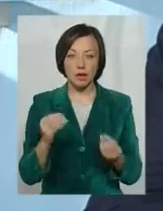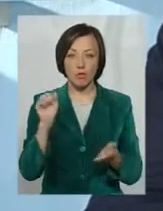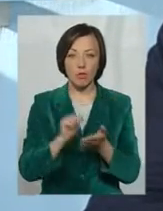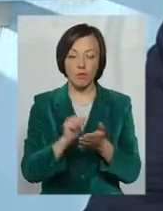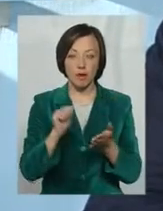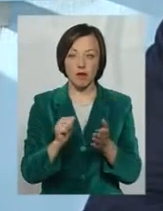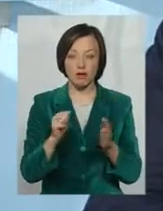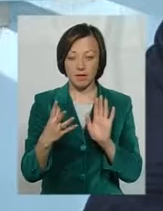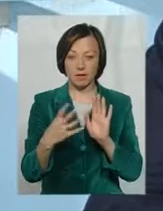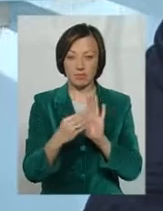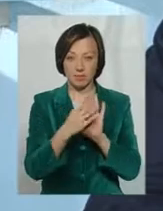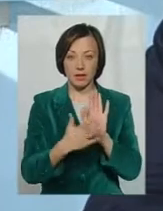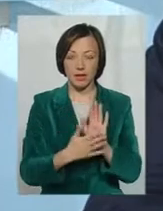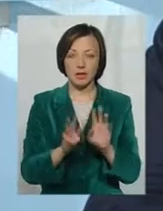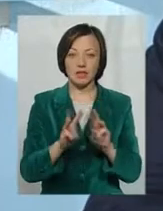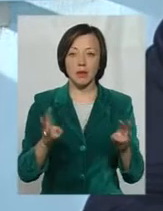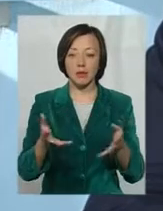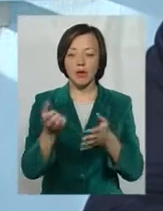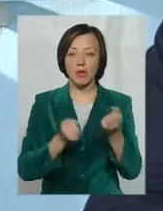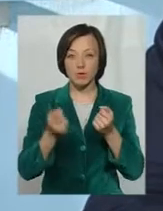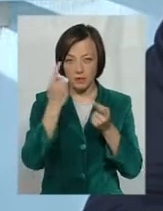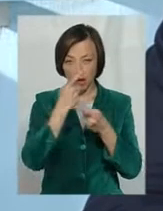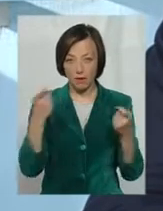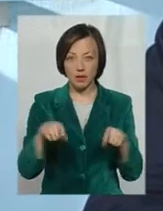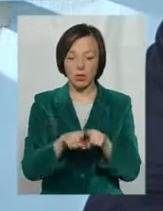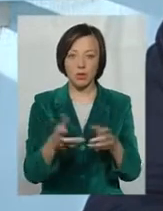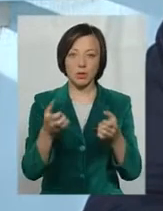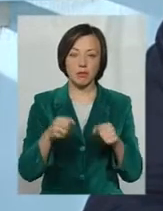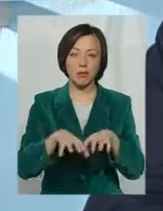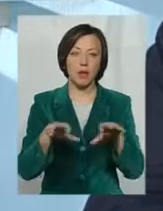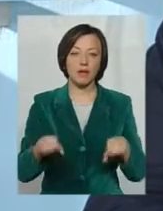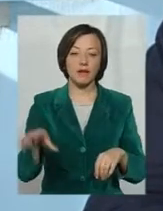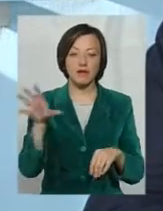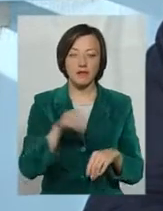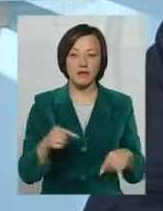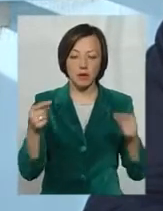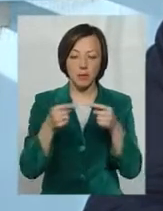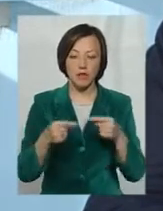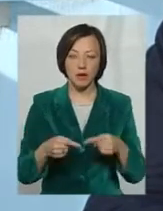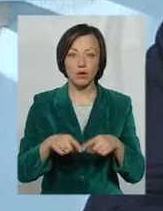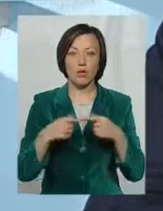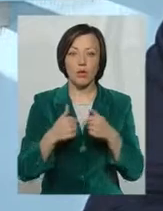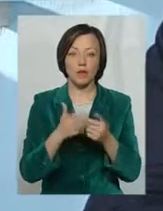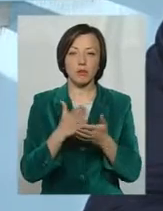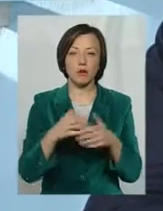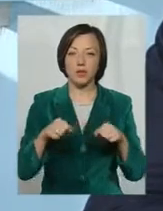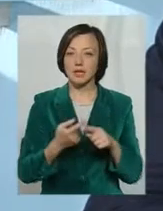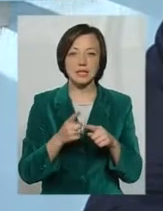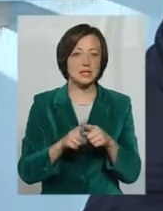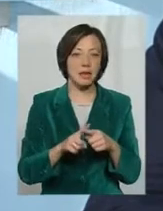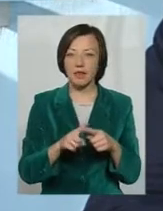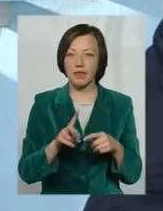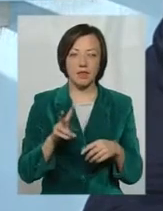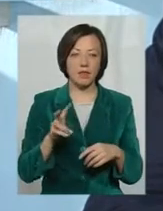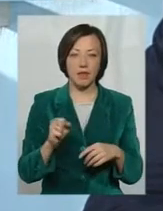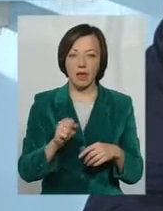починається місяць для прийому заявок на отримання такого майна. Тобто всі відповідні органи, які мають на це право, це ні в якому разі не